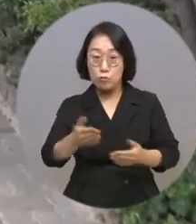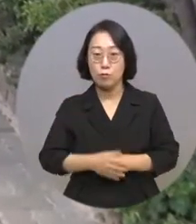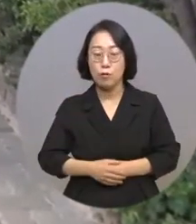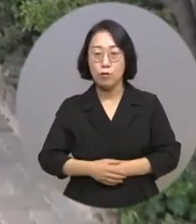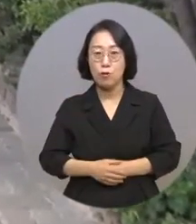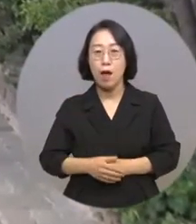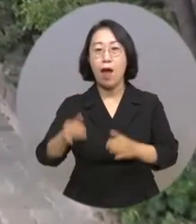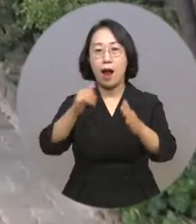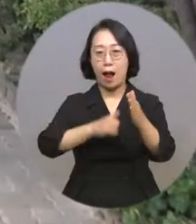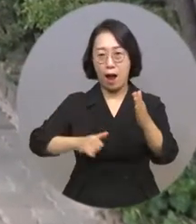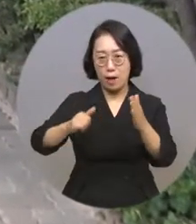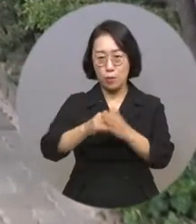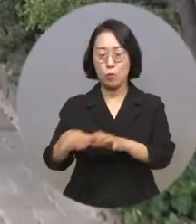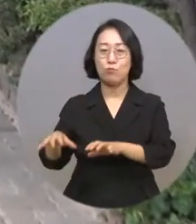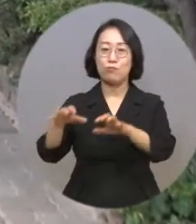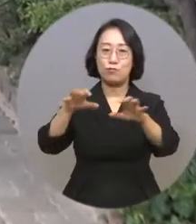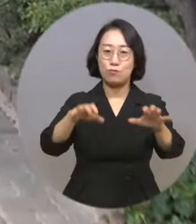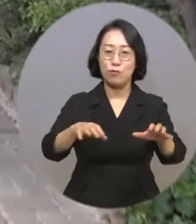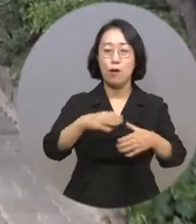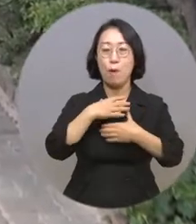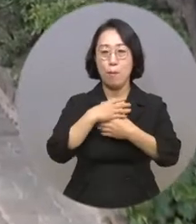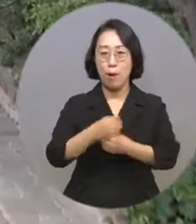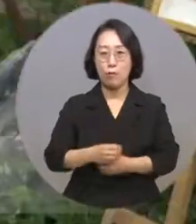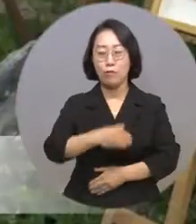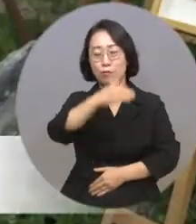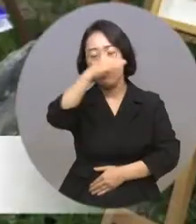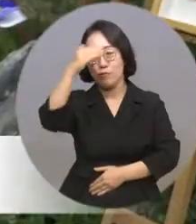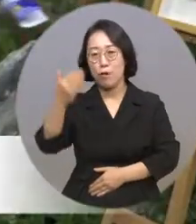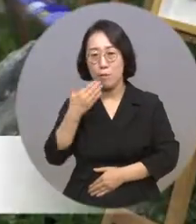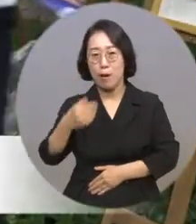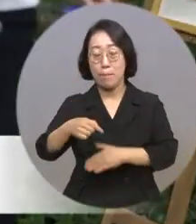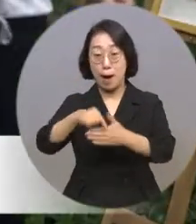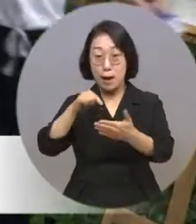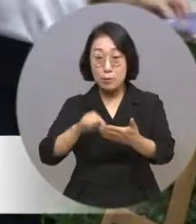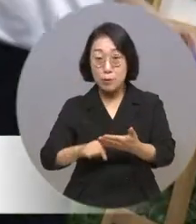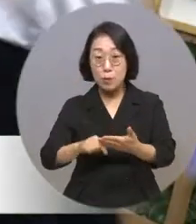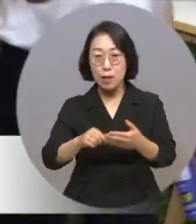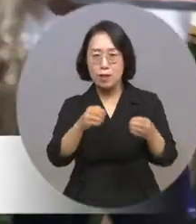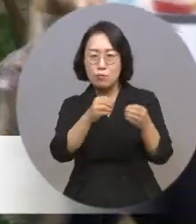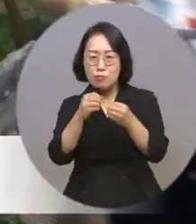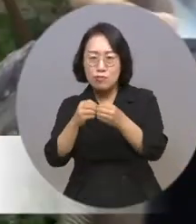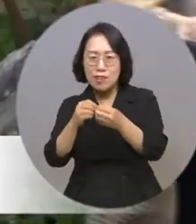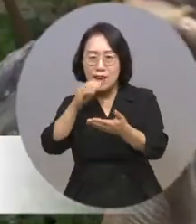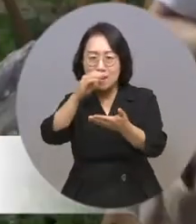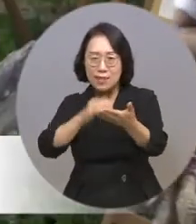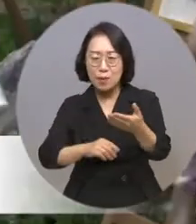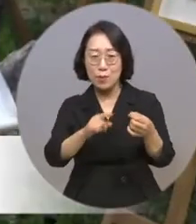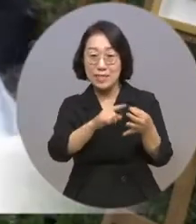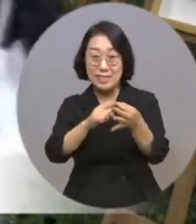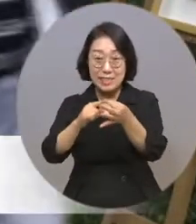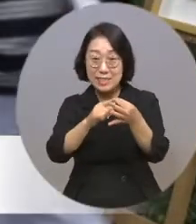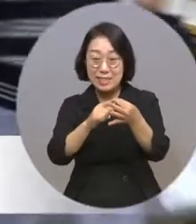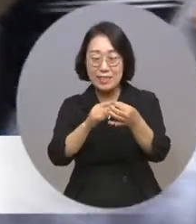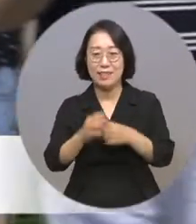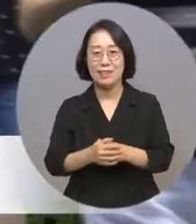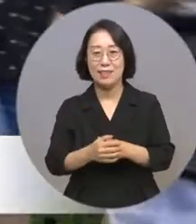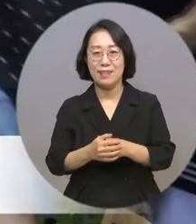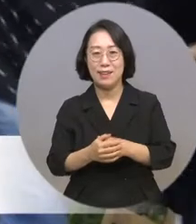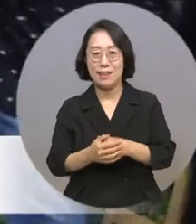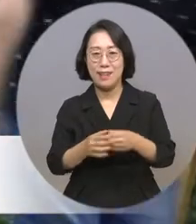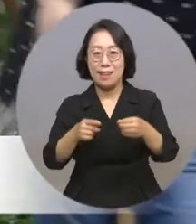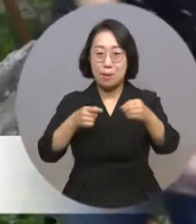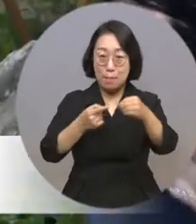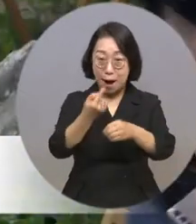시간 가족과 함께하는 편안함을 선물하고 있습니다. 내 마음속에 있는 글을 커트로 이제